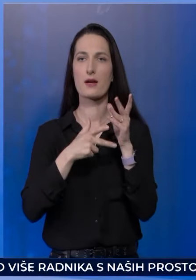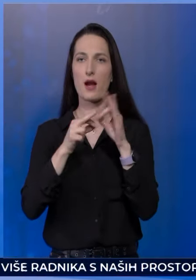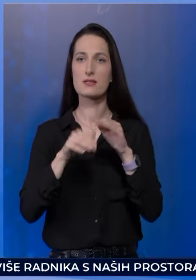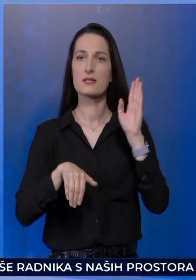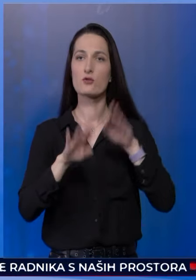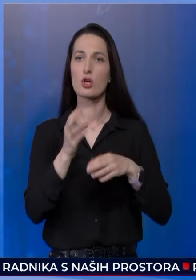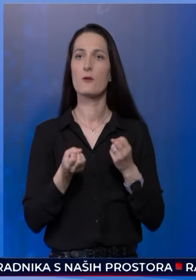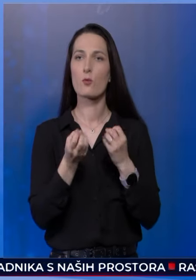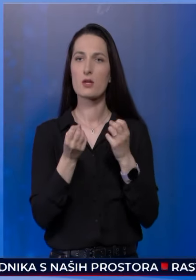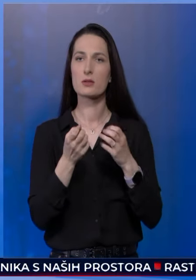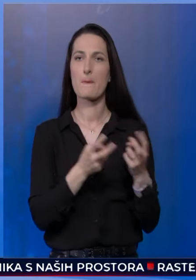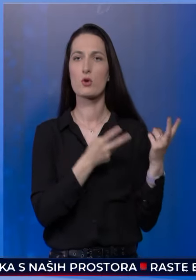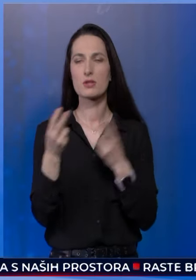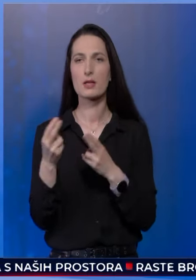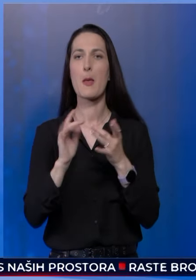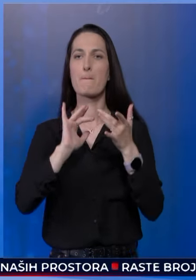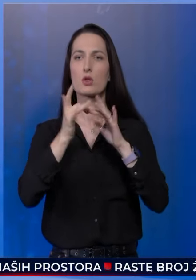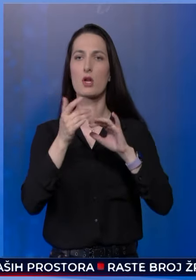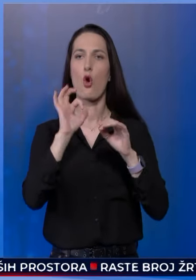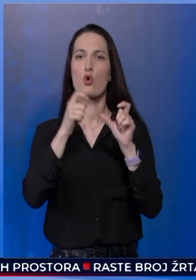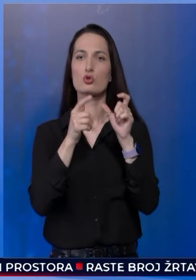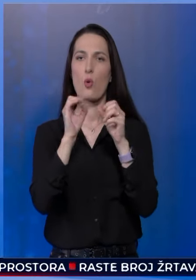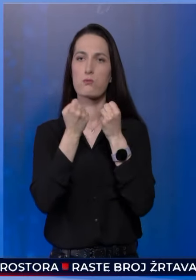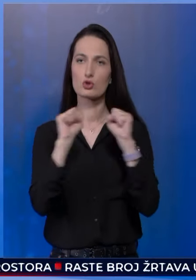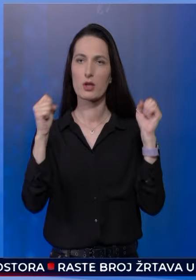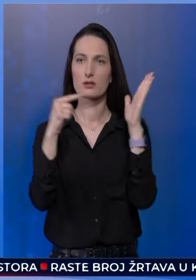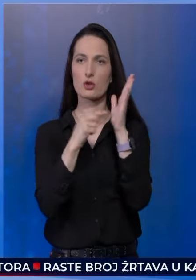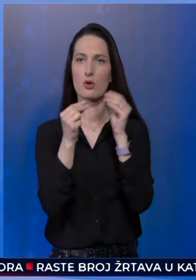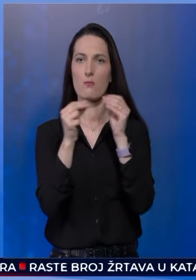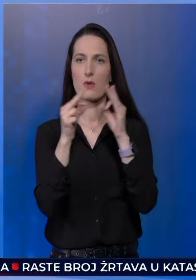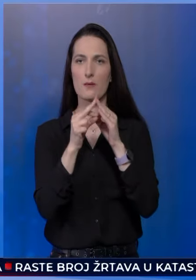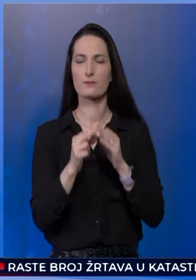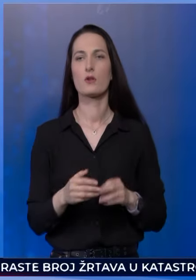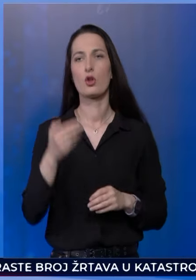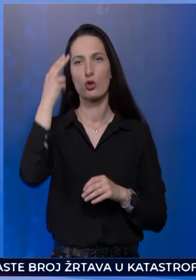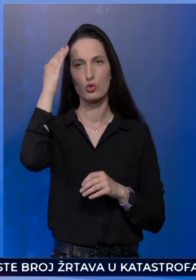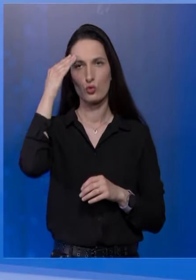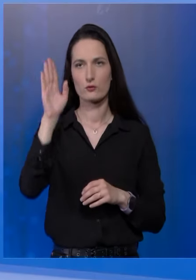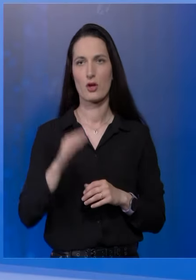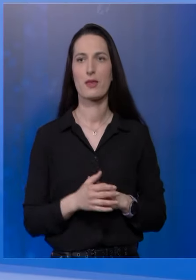više informacija posjetite portal oslobođenje.ba. Doviđenja.